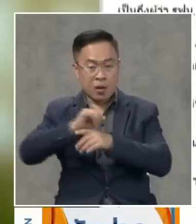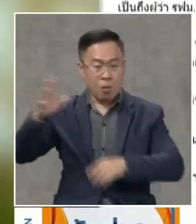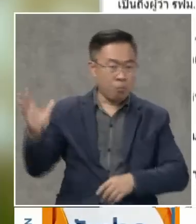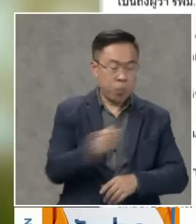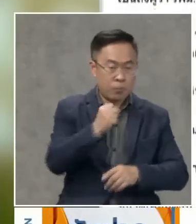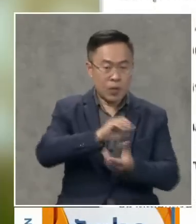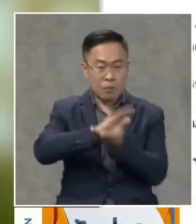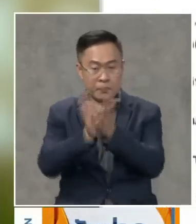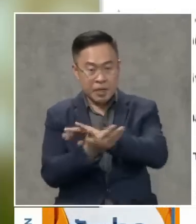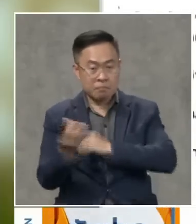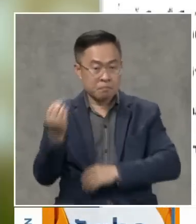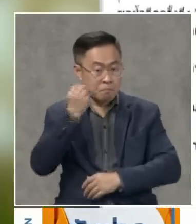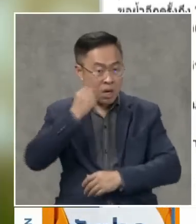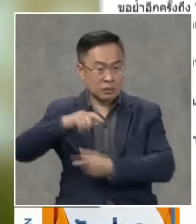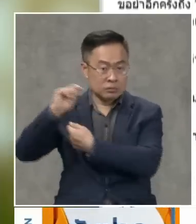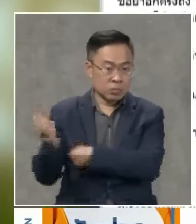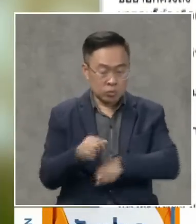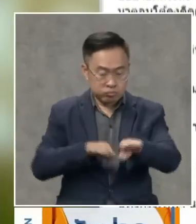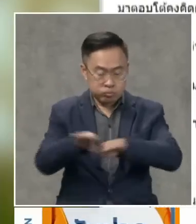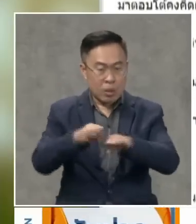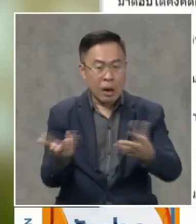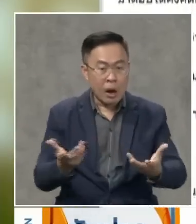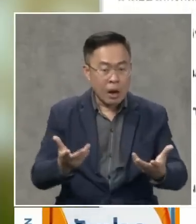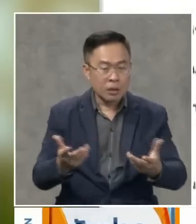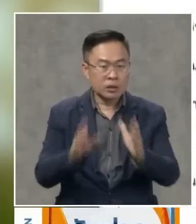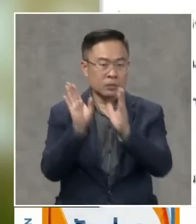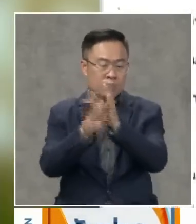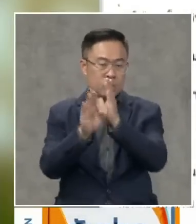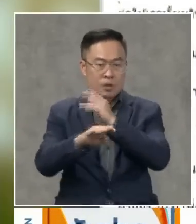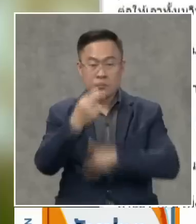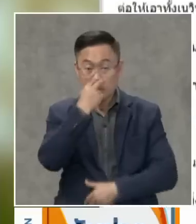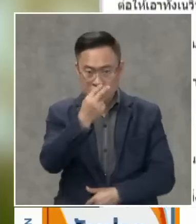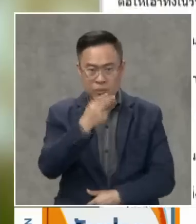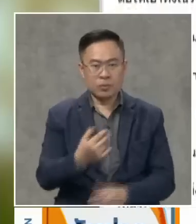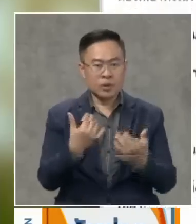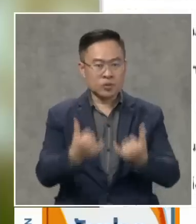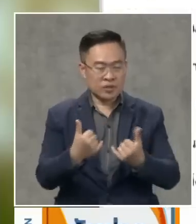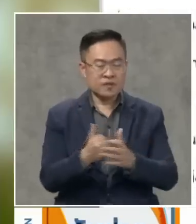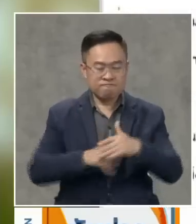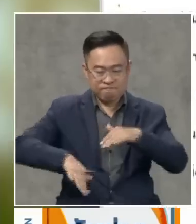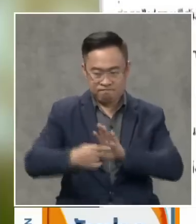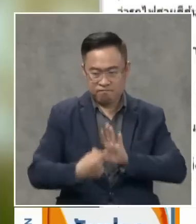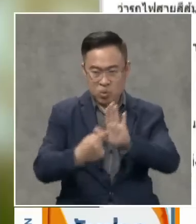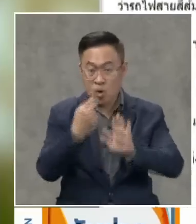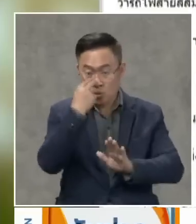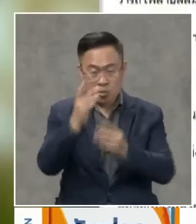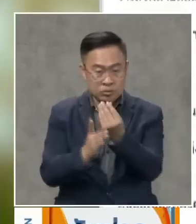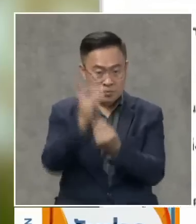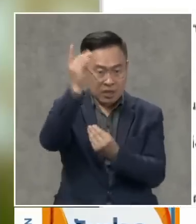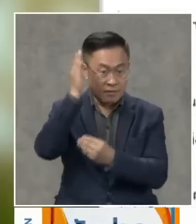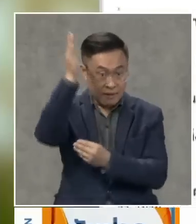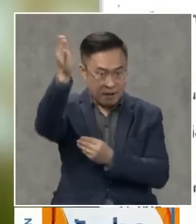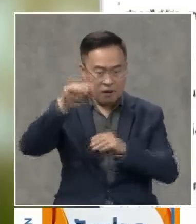แปรสภาพไปเป็นบ้านเป็นสนามแข่งรถแล้วบอกว่าหากจะให้แฉต้องเอาให้ถึงใจเดี๋ยวอาทิตย์หน้าเจอกันน